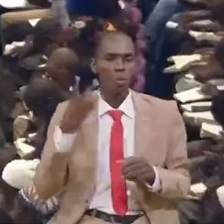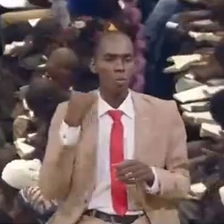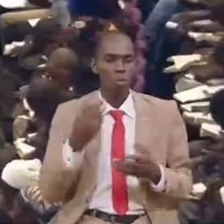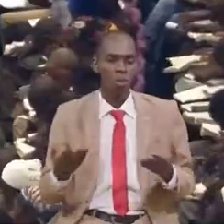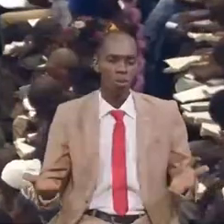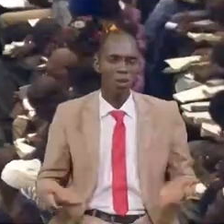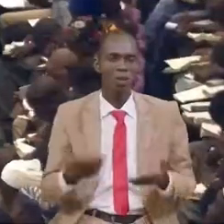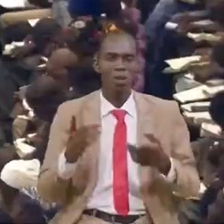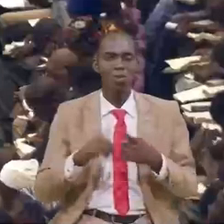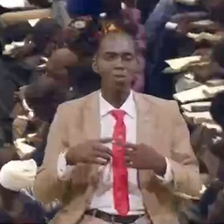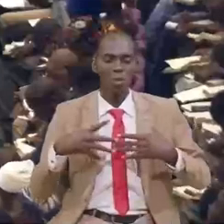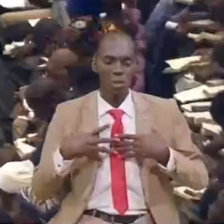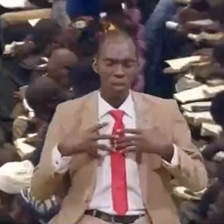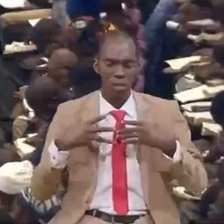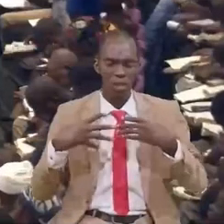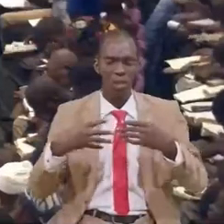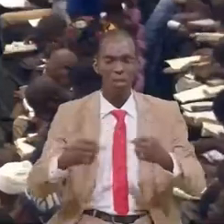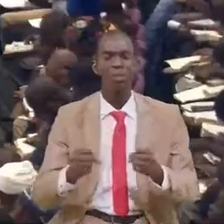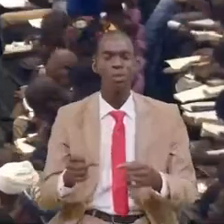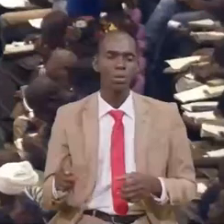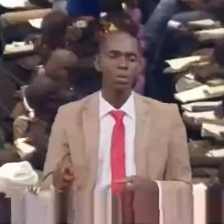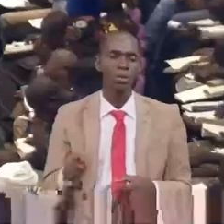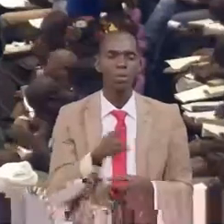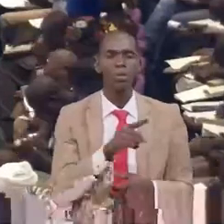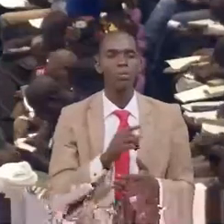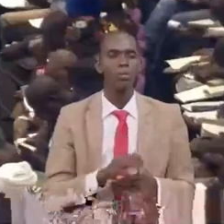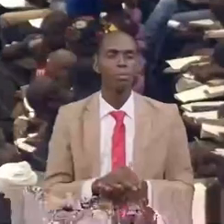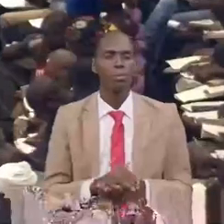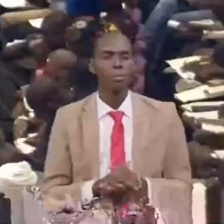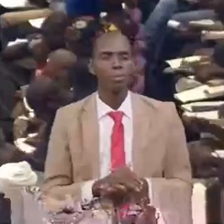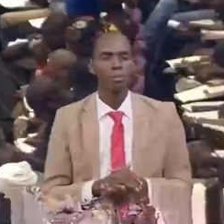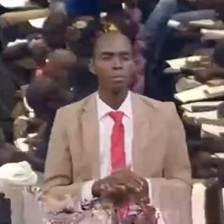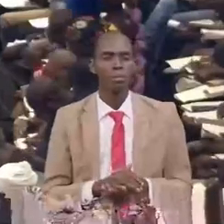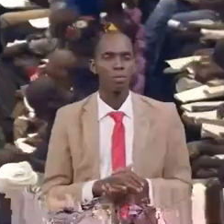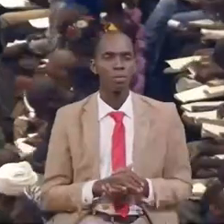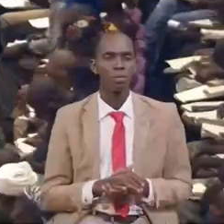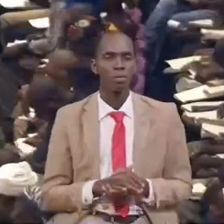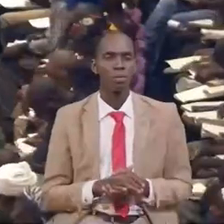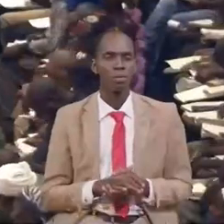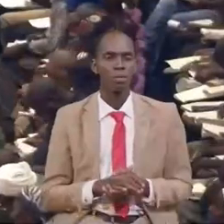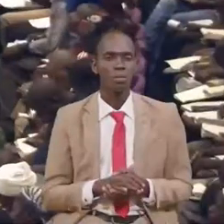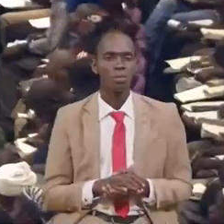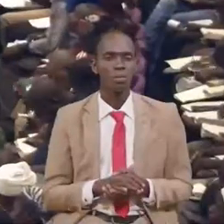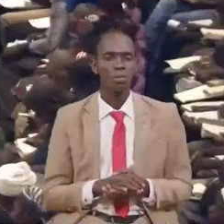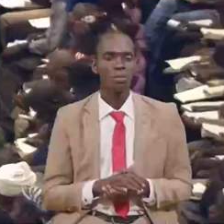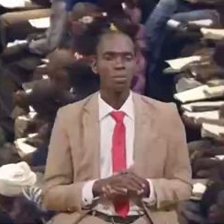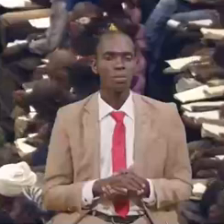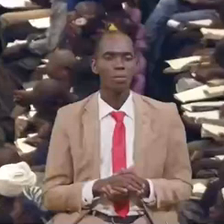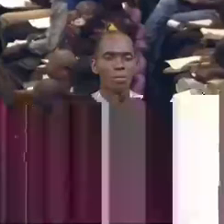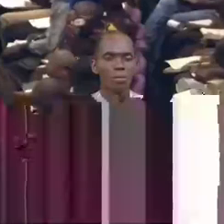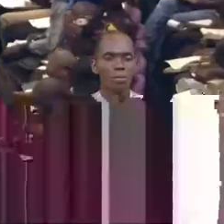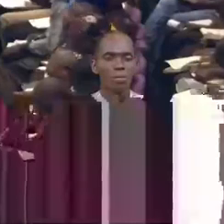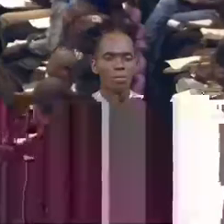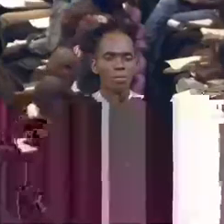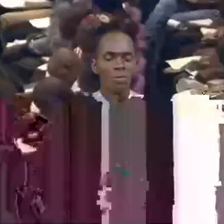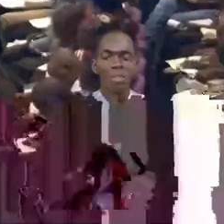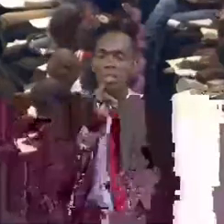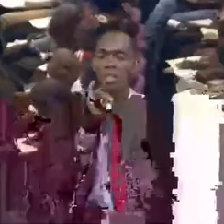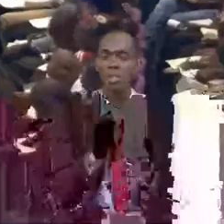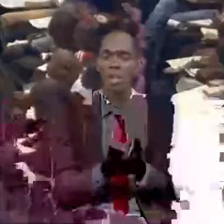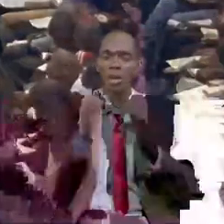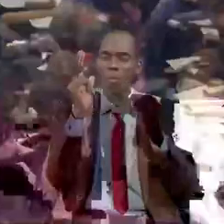d'un prédicateur. Et la puissance du Seigneur se manifestait pas des guérisons. La puissance